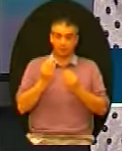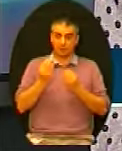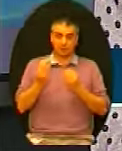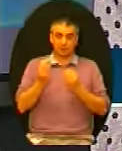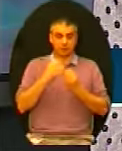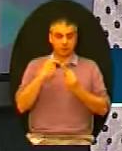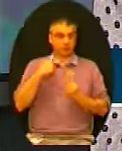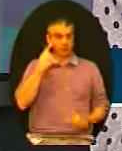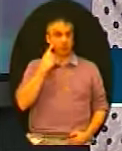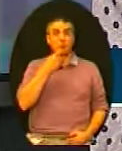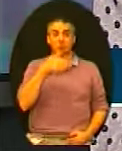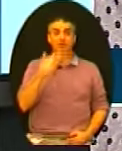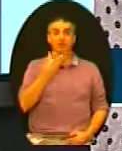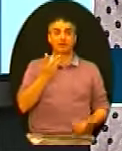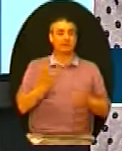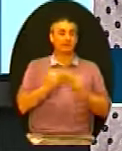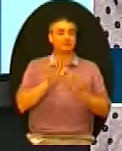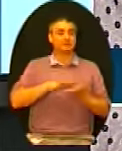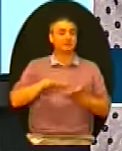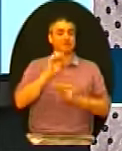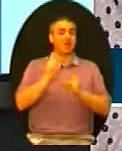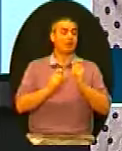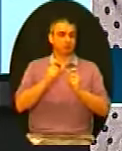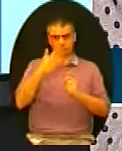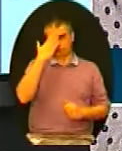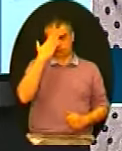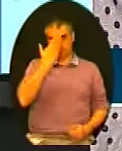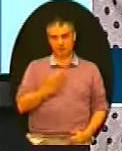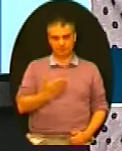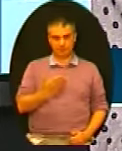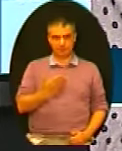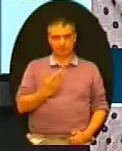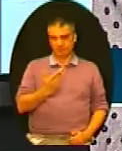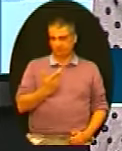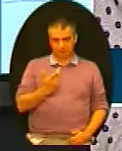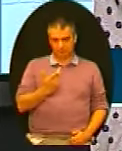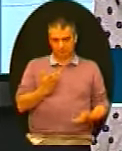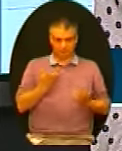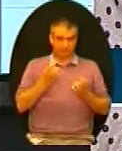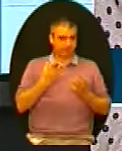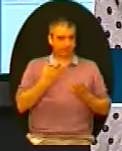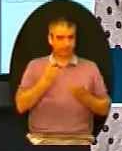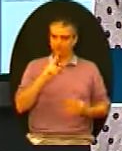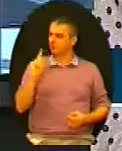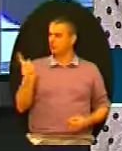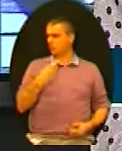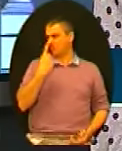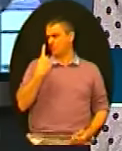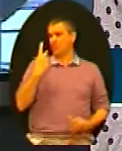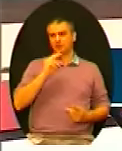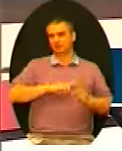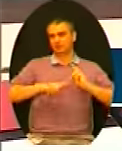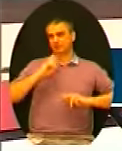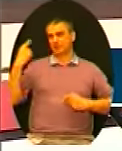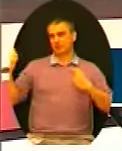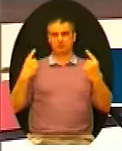נוסף שאנחנו יודעים זה שהוא יהיה עם סביבה של אנשים שהוא מכיר אותם, ושהם מן הסתם גם כולם, ידידים שלו. כולם, אבל כל אחד יש לו את הצרות